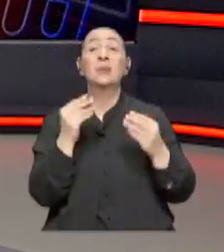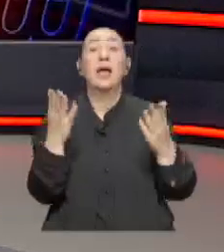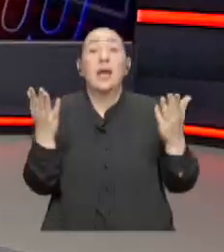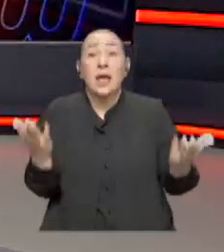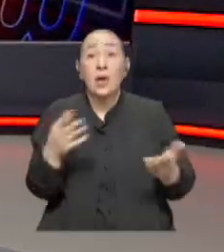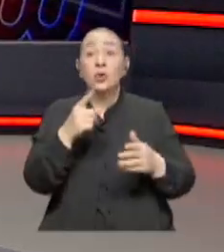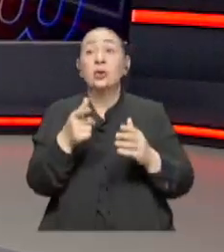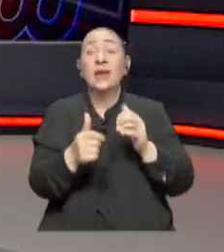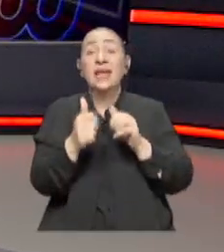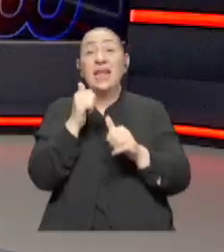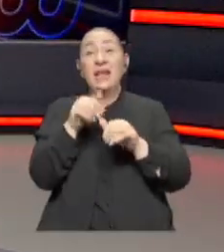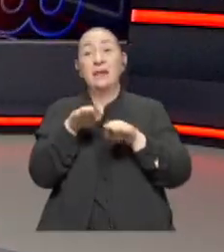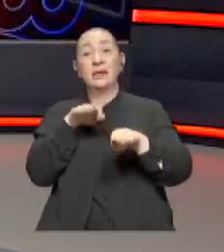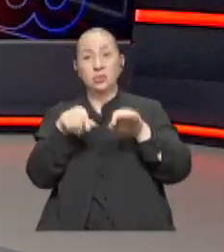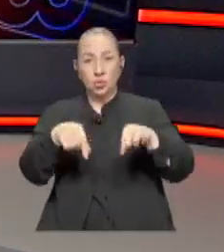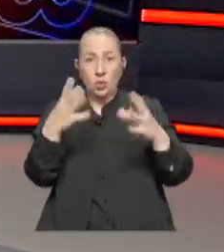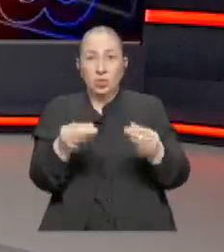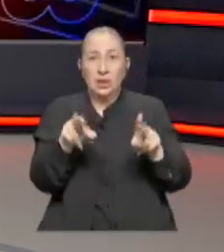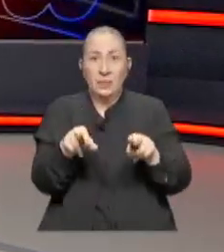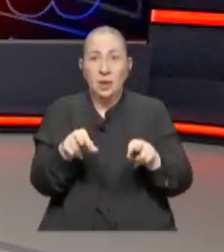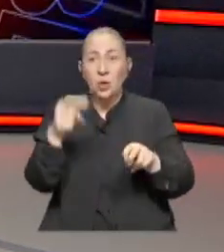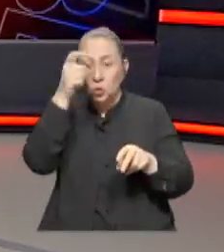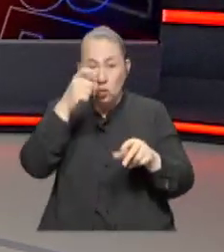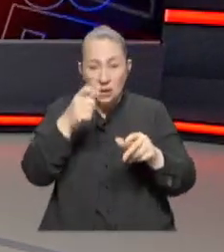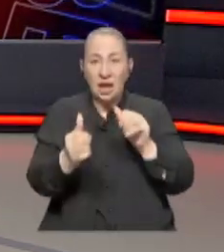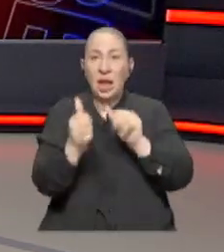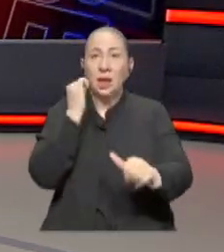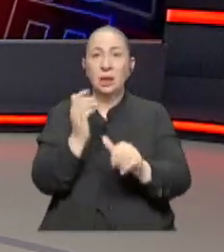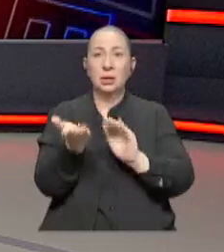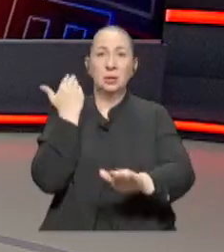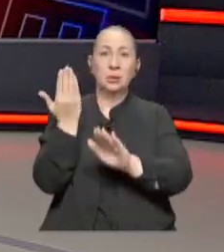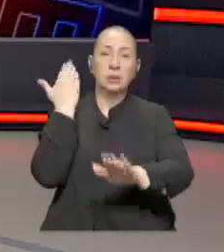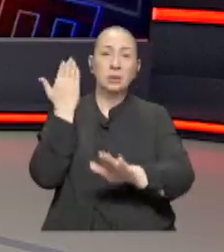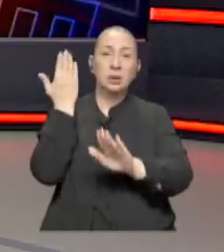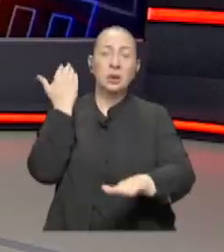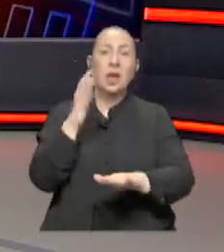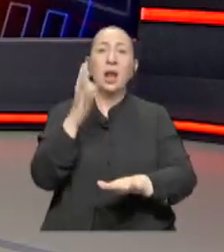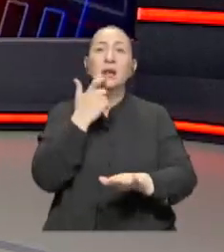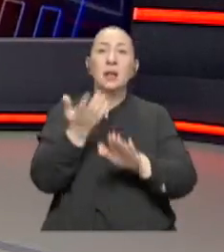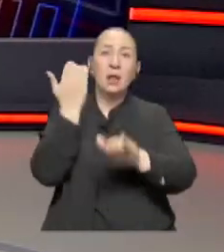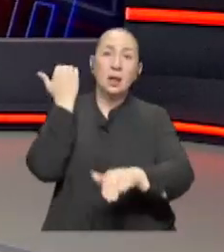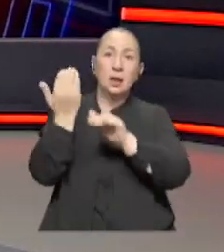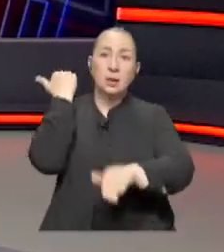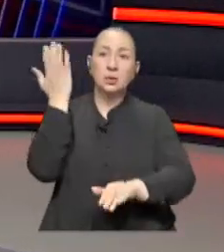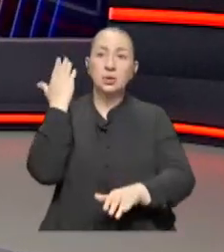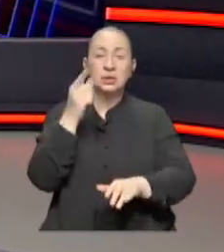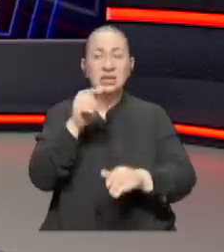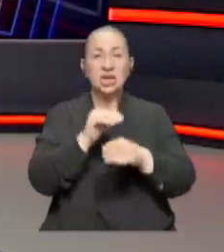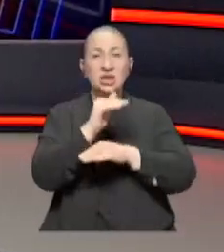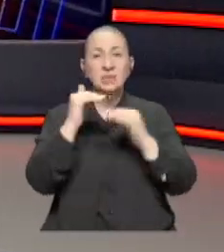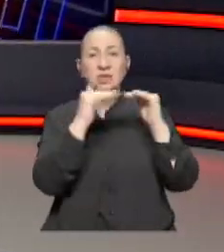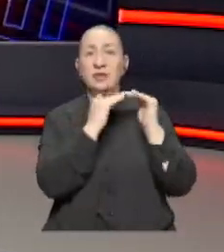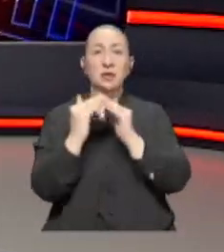Çünkü o zaman geri gideriz. Nitekim şimdi gidiyoruz. Ülke de geri gidiyor. Sizin yaşam standartlarınız da geri